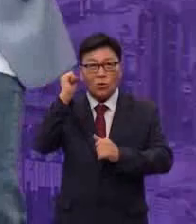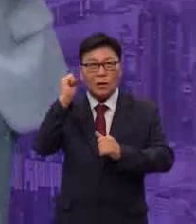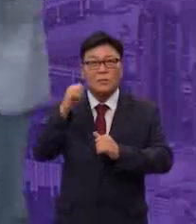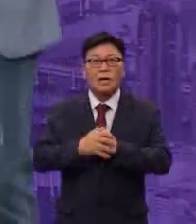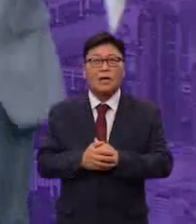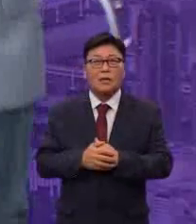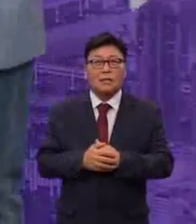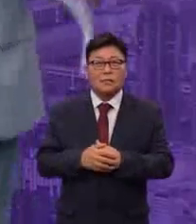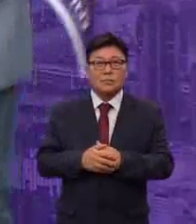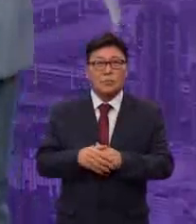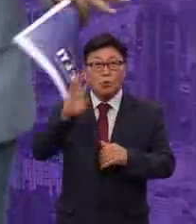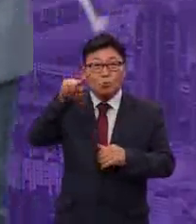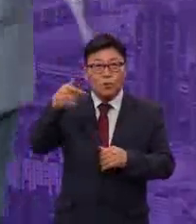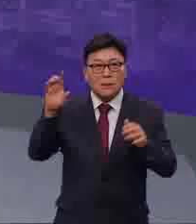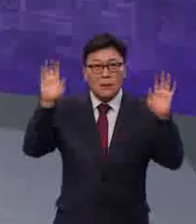응원합니다.